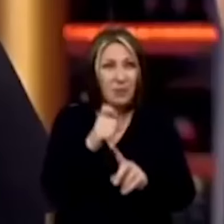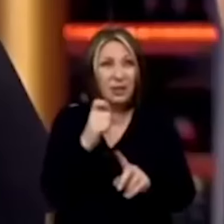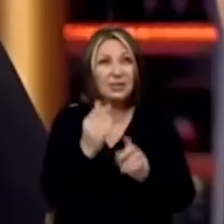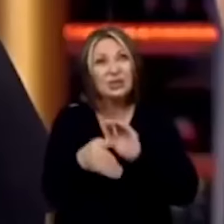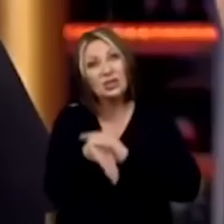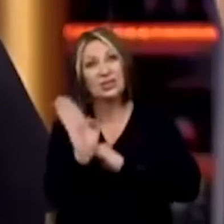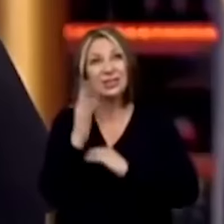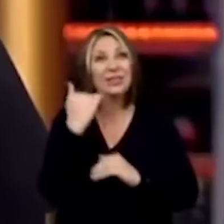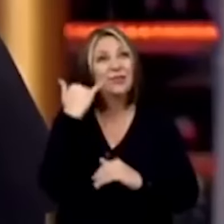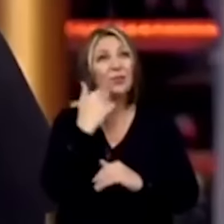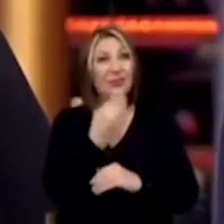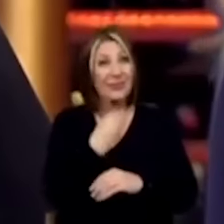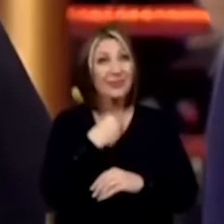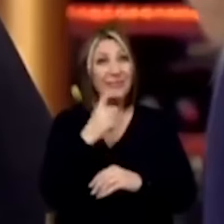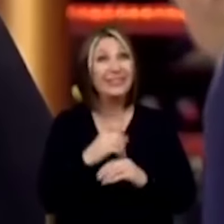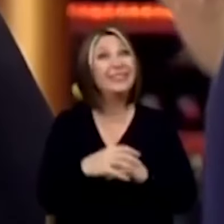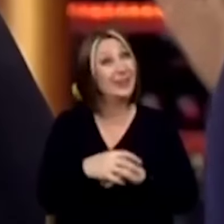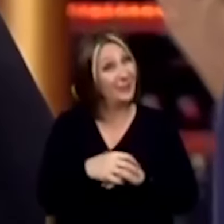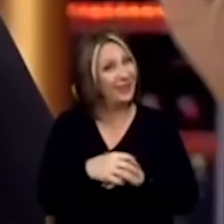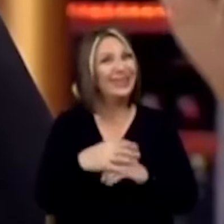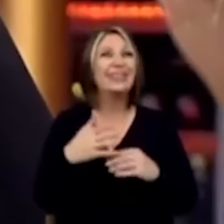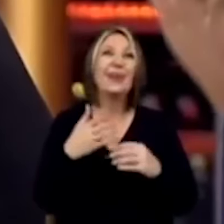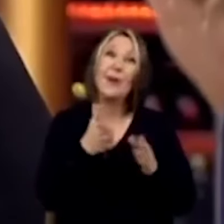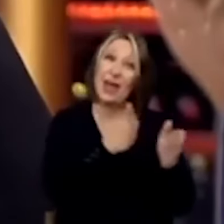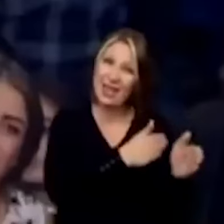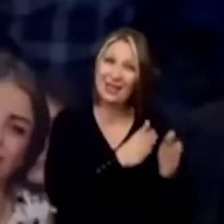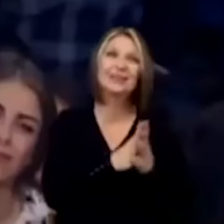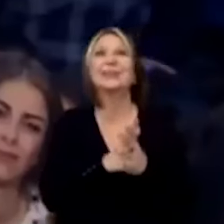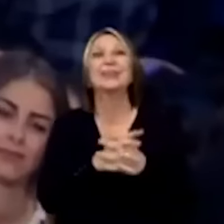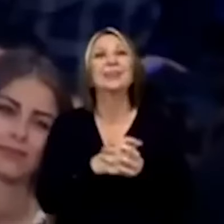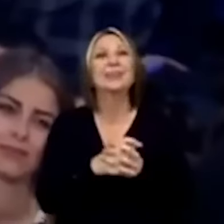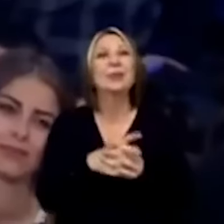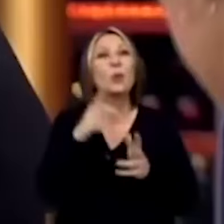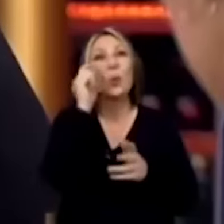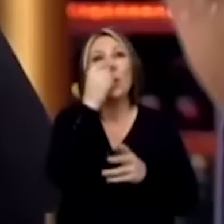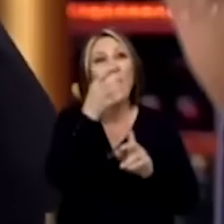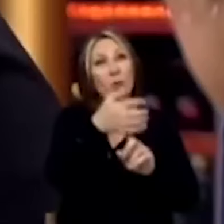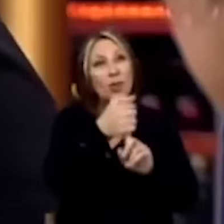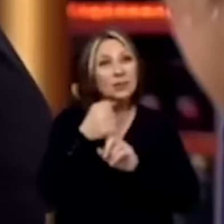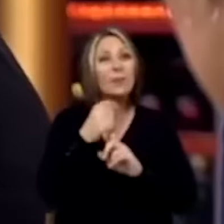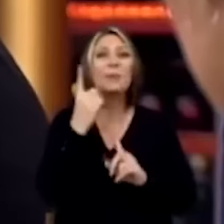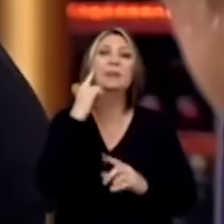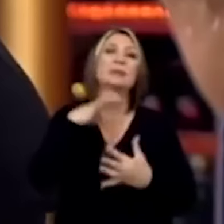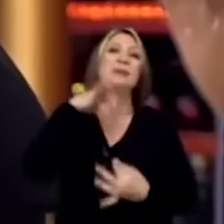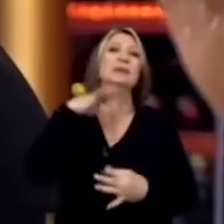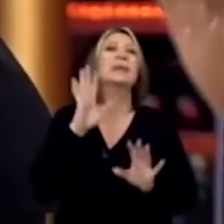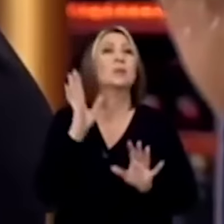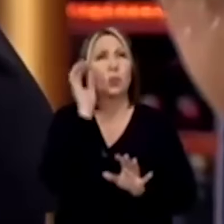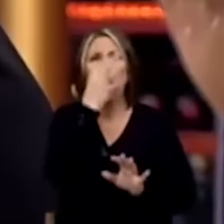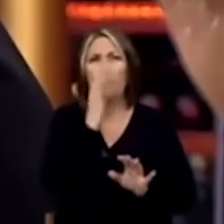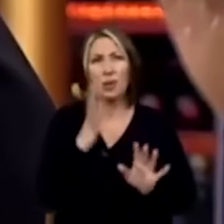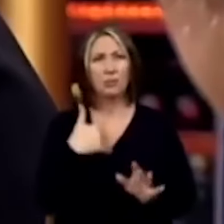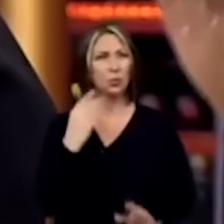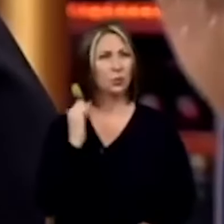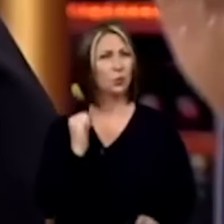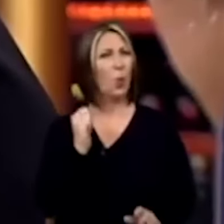bana telefon numaranızı verebilir misiniz? Tabii ki veririm. O ayrı konu. Evet, kolay ulaşılır. Ama kolay ulaşabilen biri değilim. Aslında öyle gözükürüm ama değilim